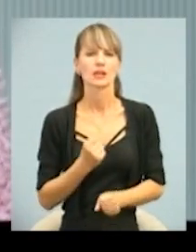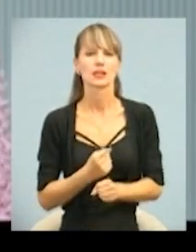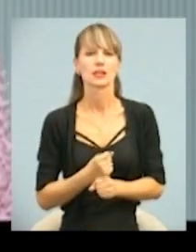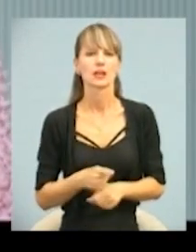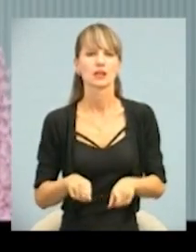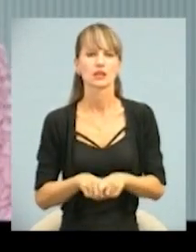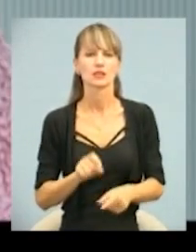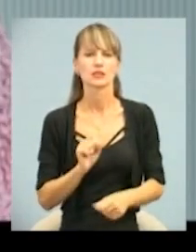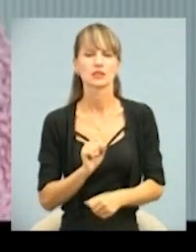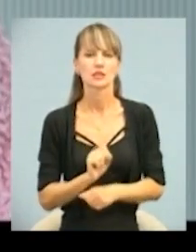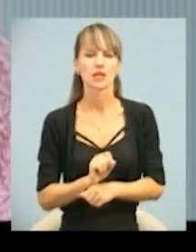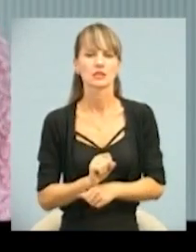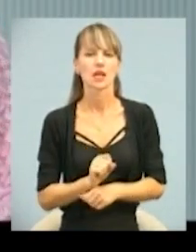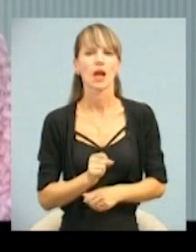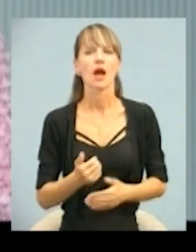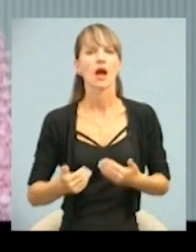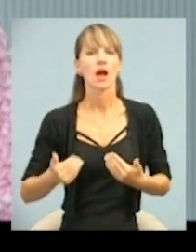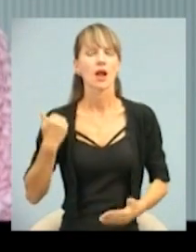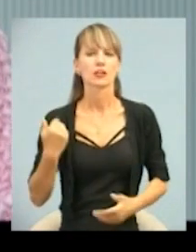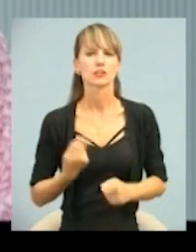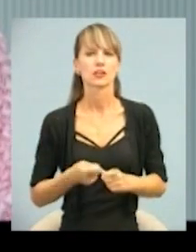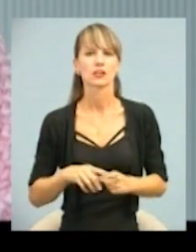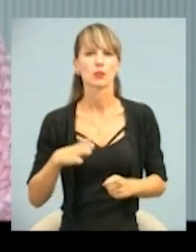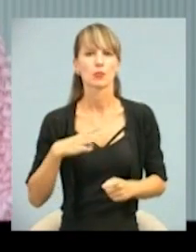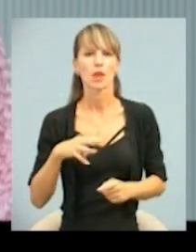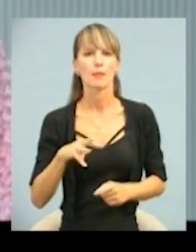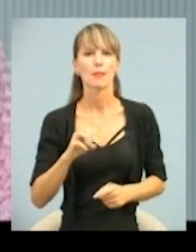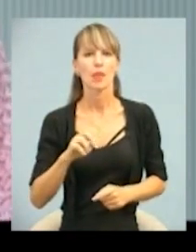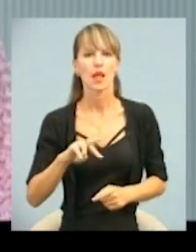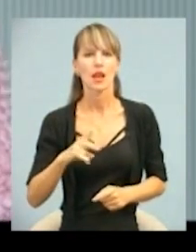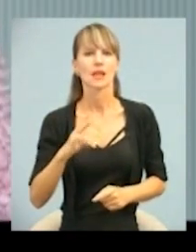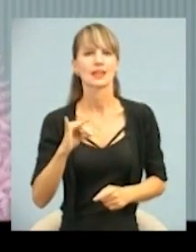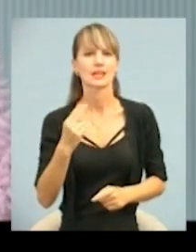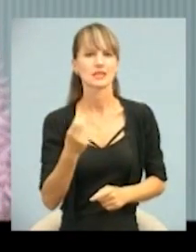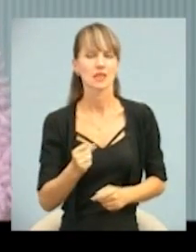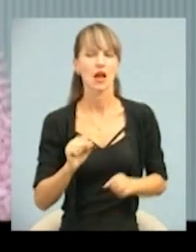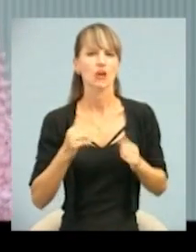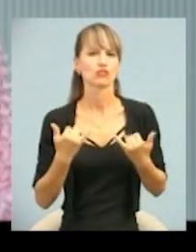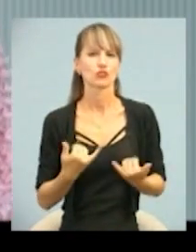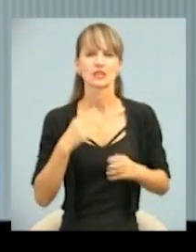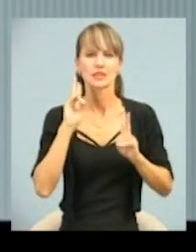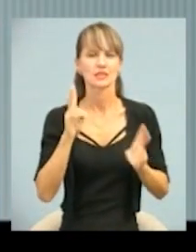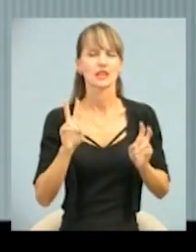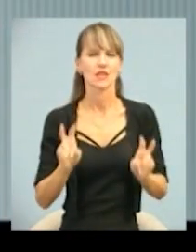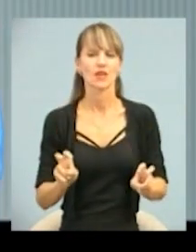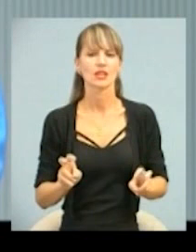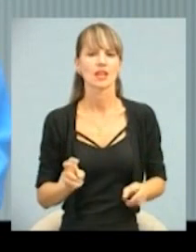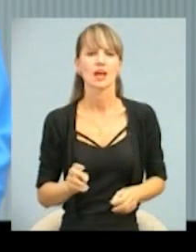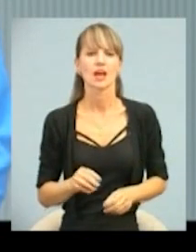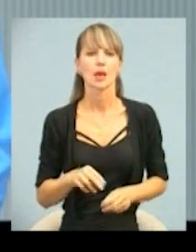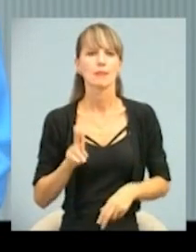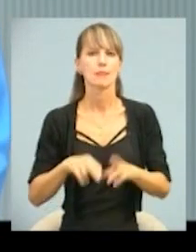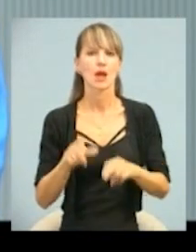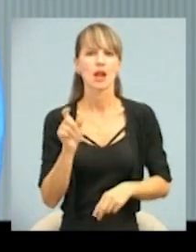станции. Раньше это было где-то мельница. А вот сейчас не знаю название.